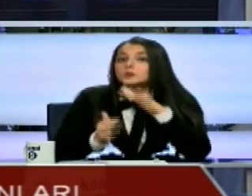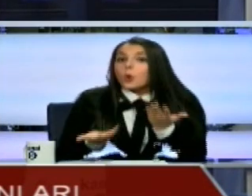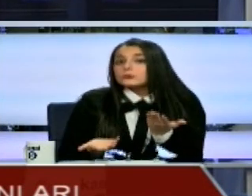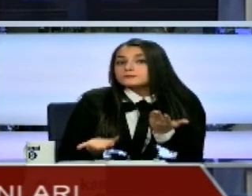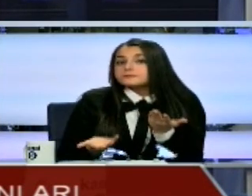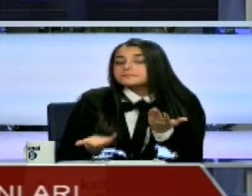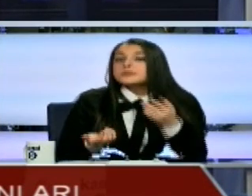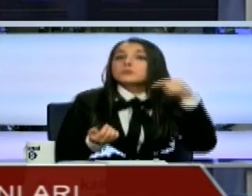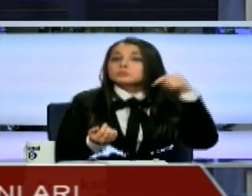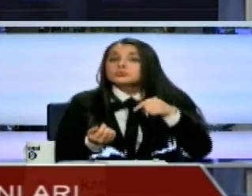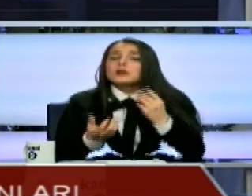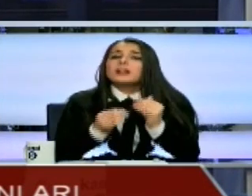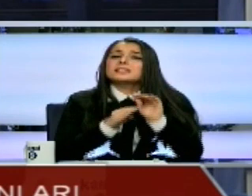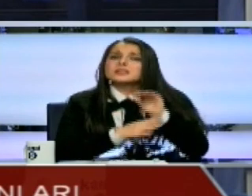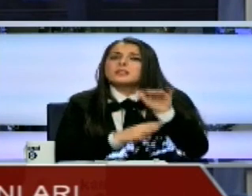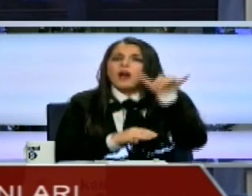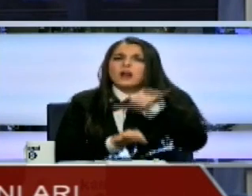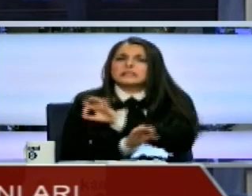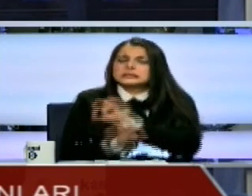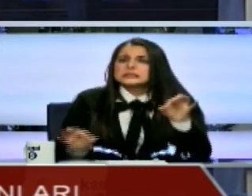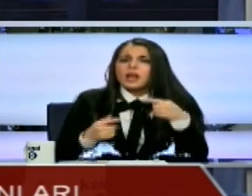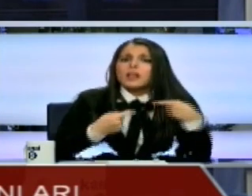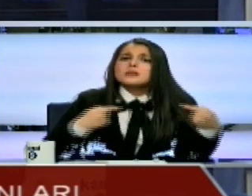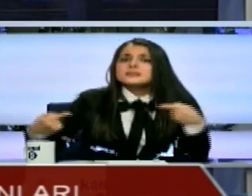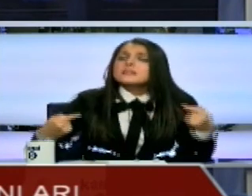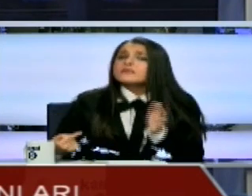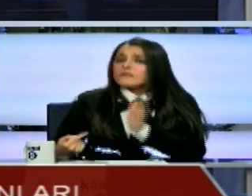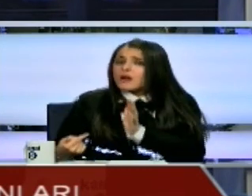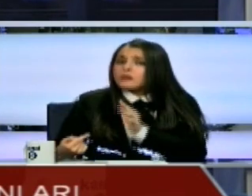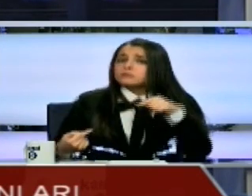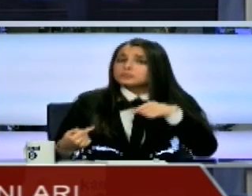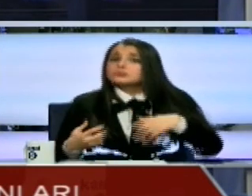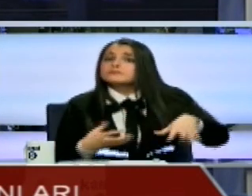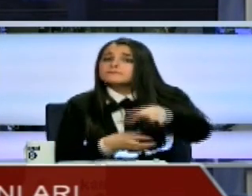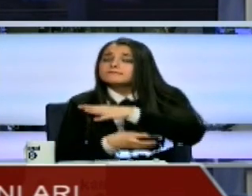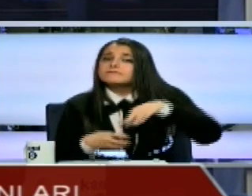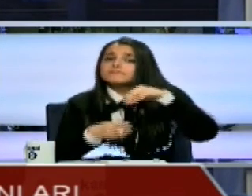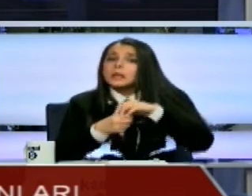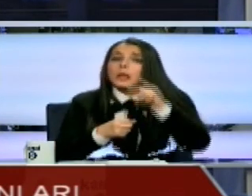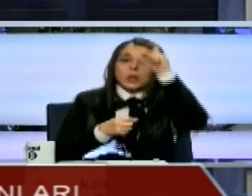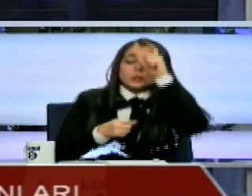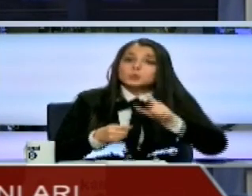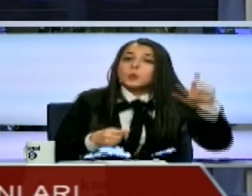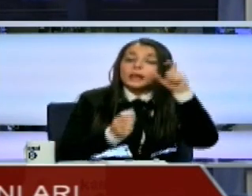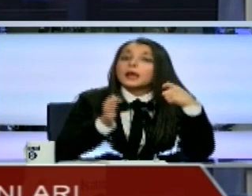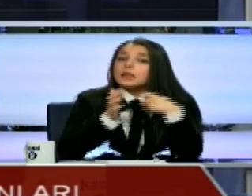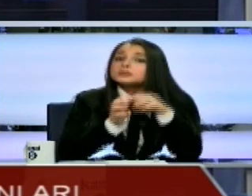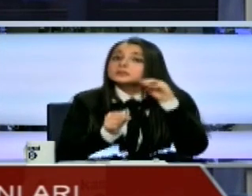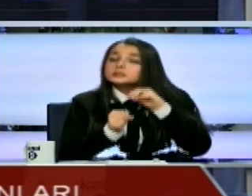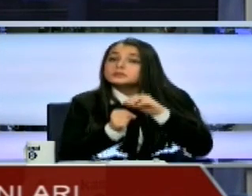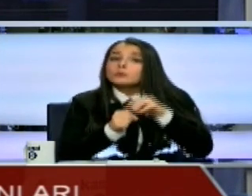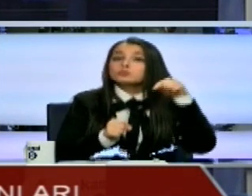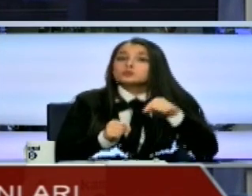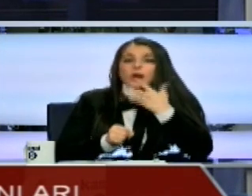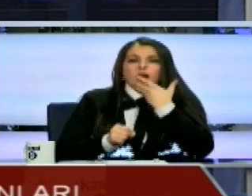kadar yaşanan haksızlık ya da eksikler var ki inşallah bunlar Türkiye'miz adına bu